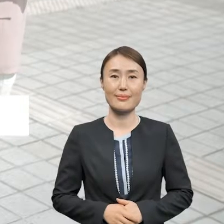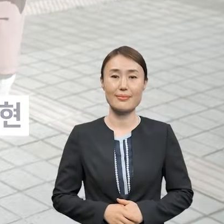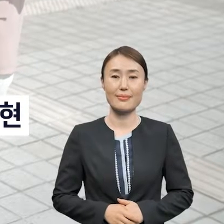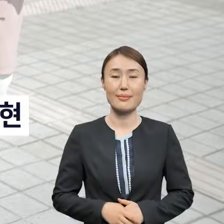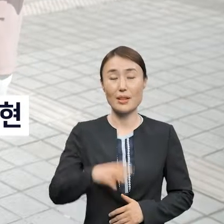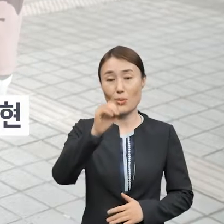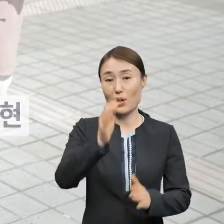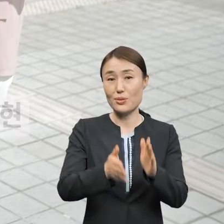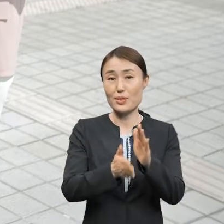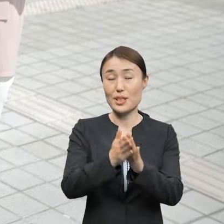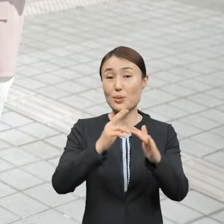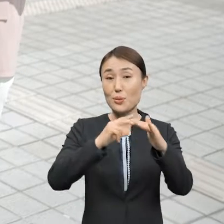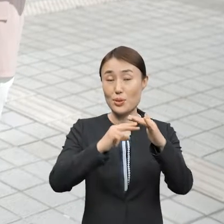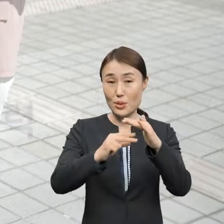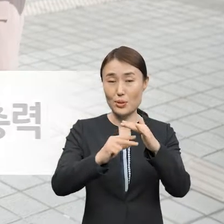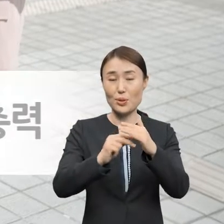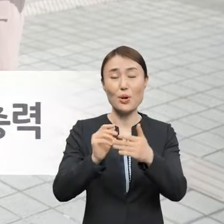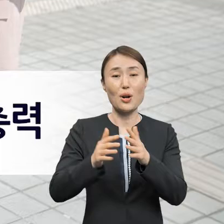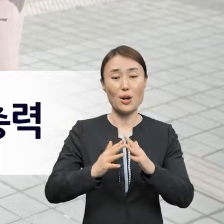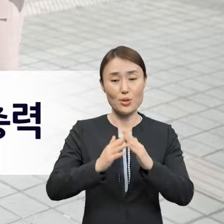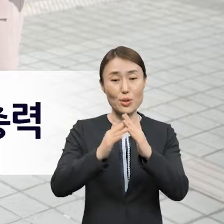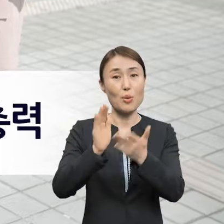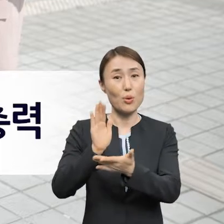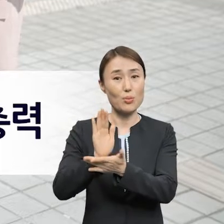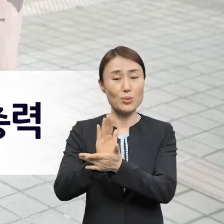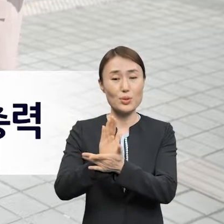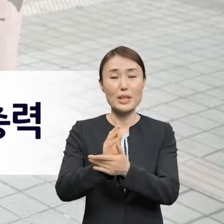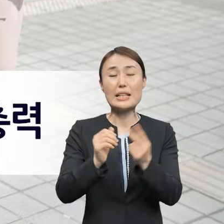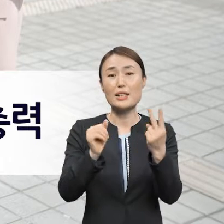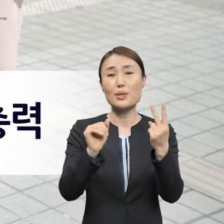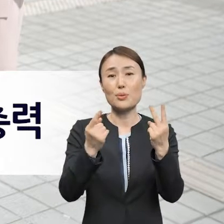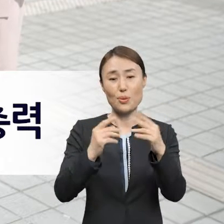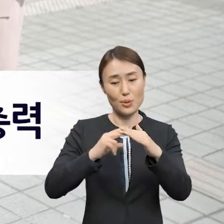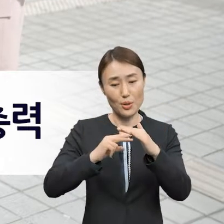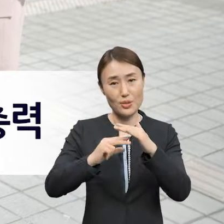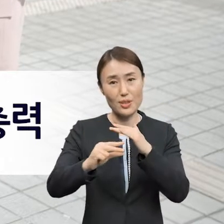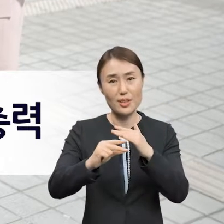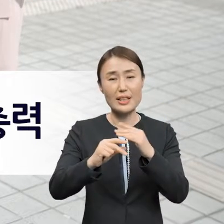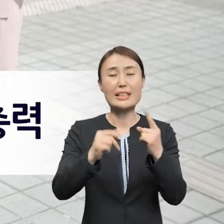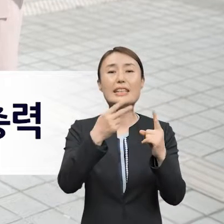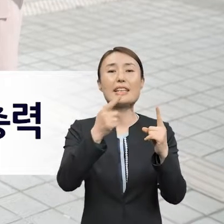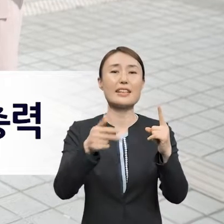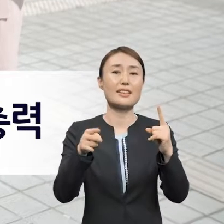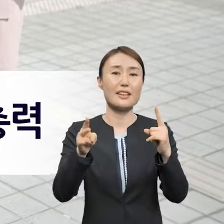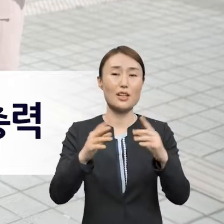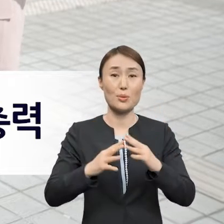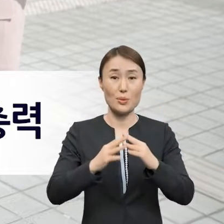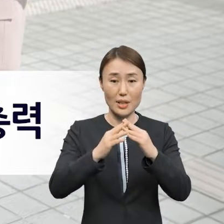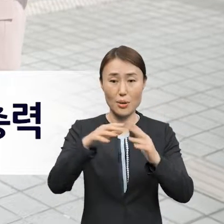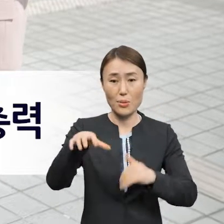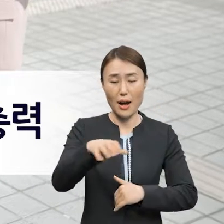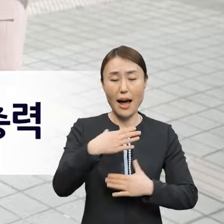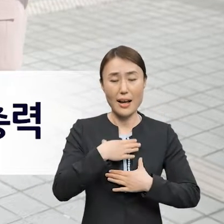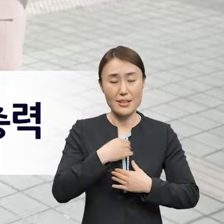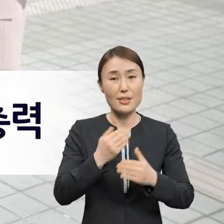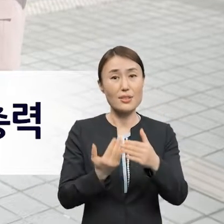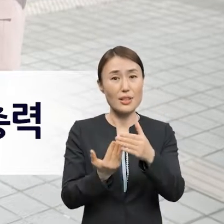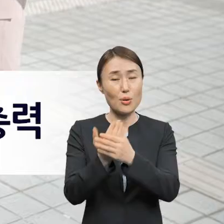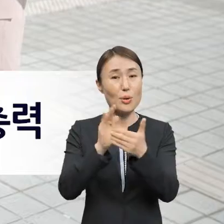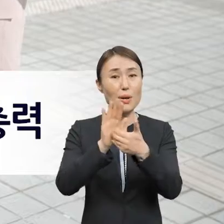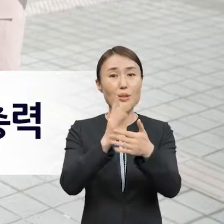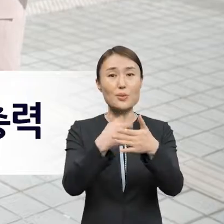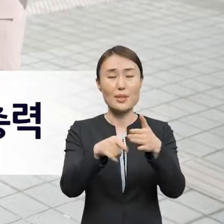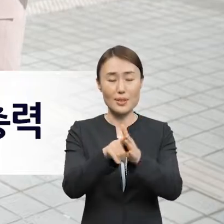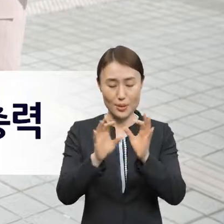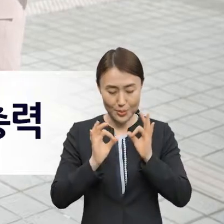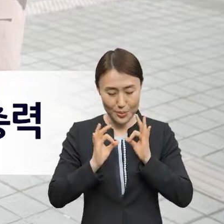광주시 도시철도 건설본부가 도시철도 2호선 1단계 공사 현장에서의 안전사고를 예방하기 위해 총력을